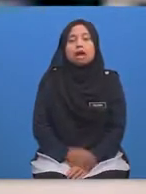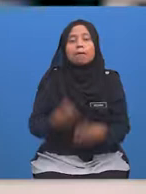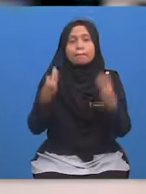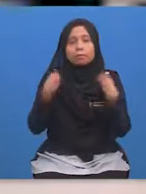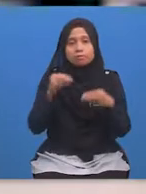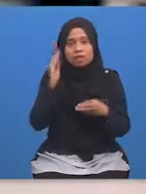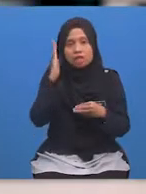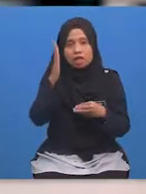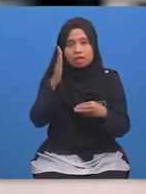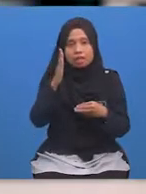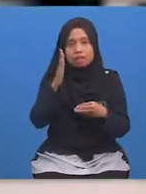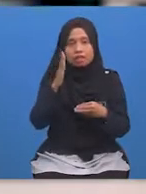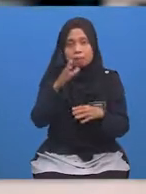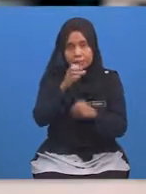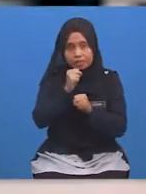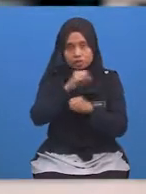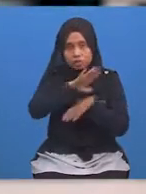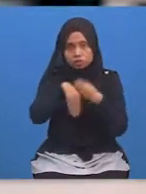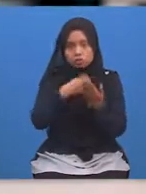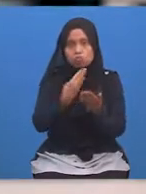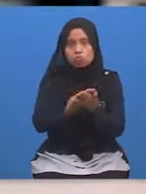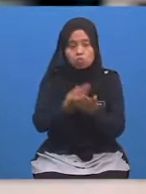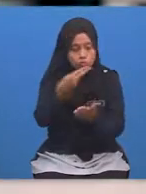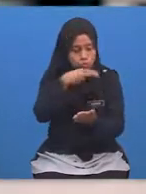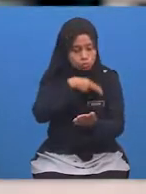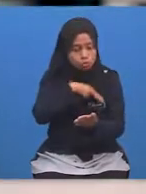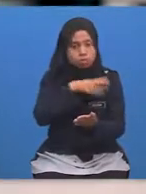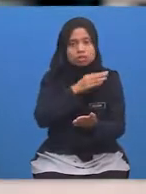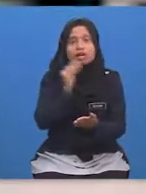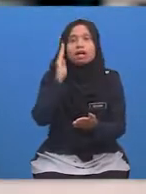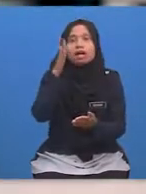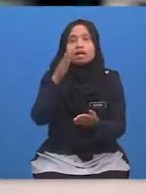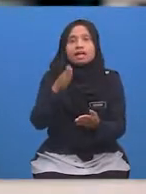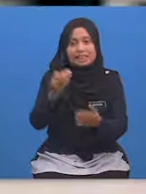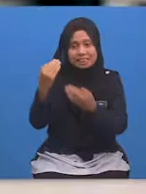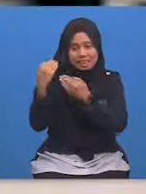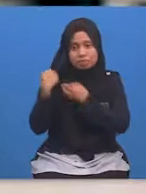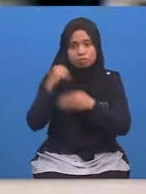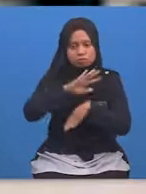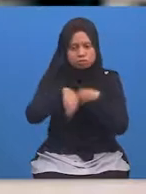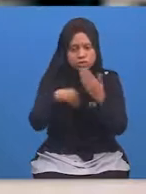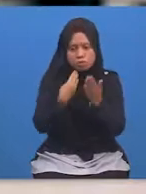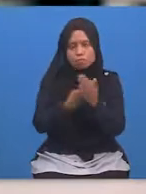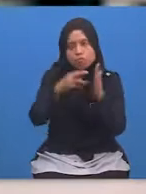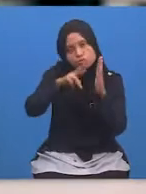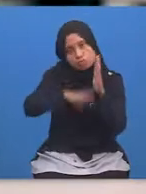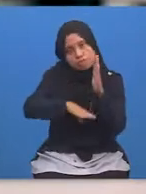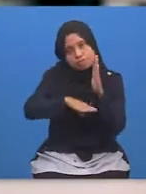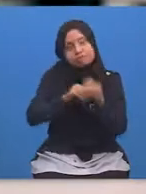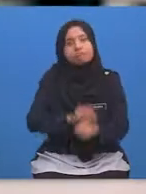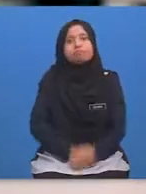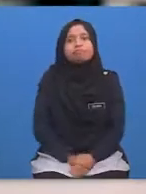Pemilik akan menikmati semua keuntungan dan akan menanggung semua kerugian perniagaannya.